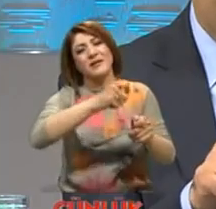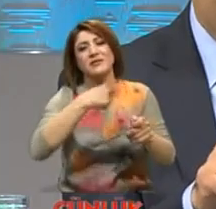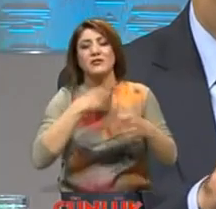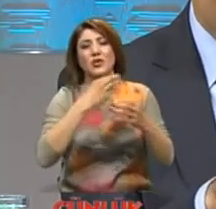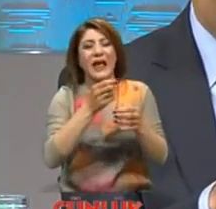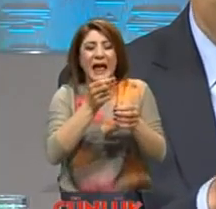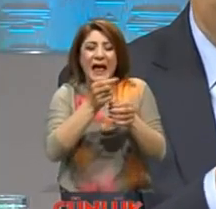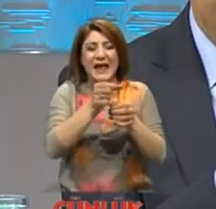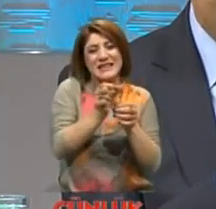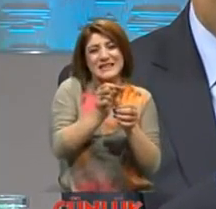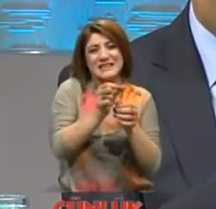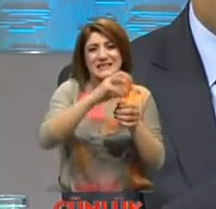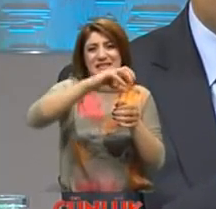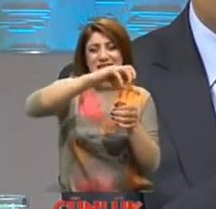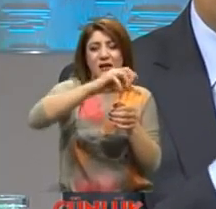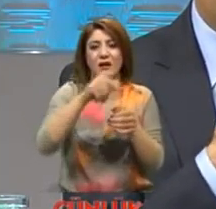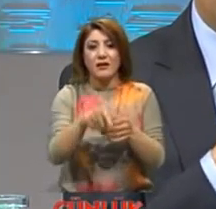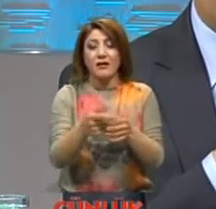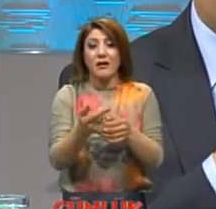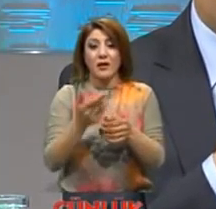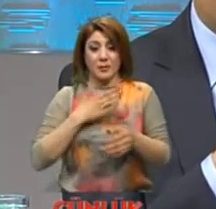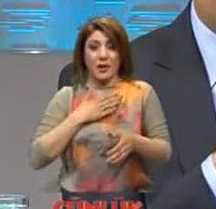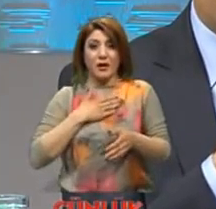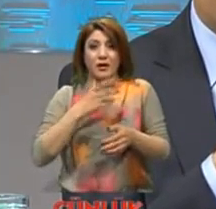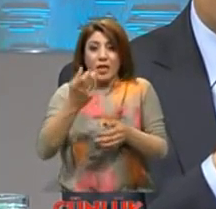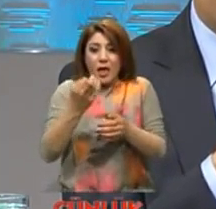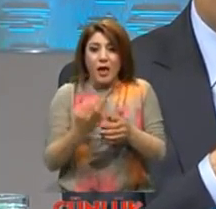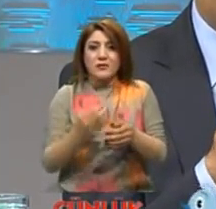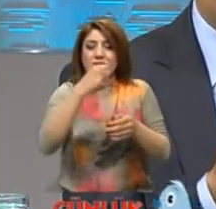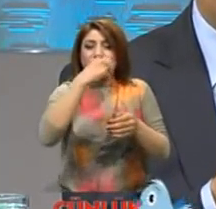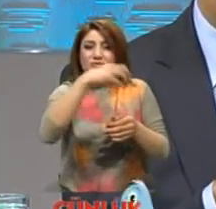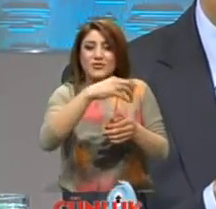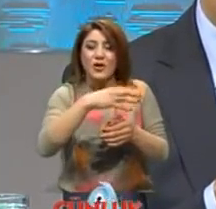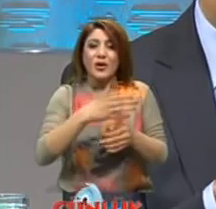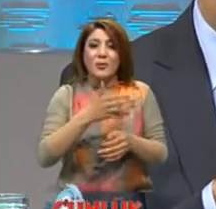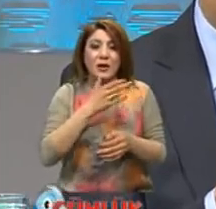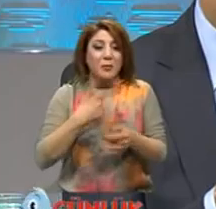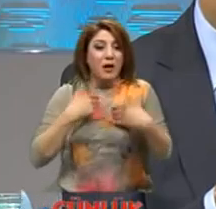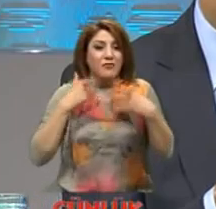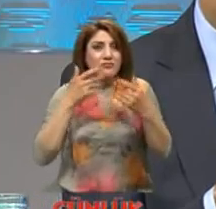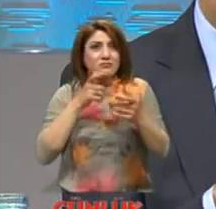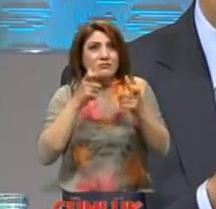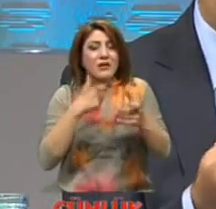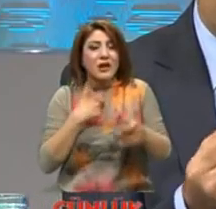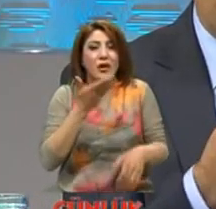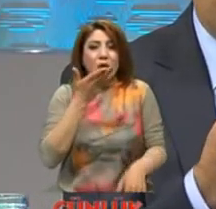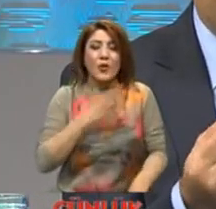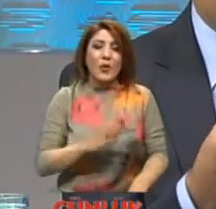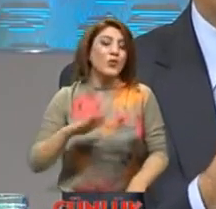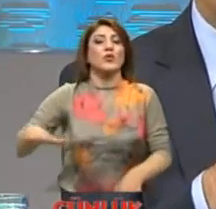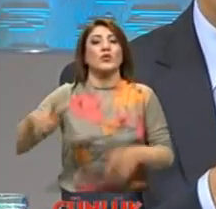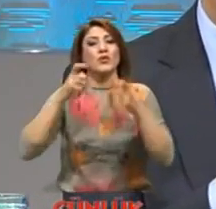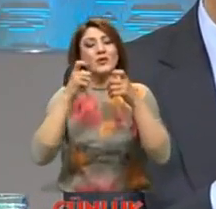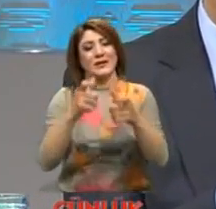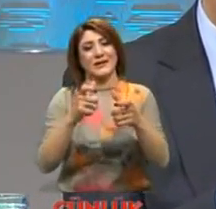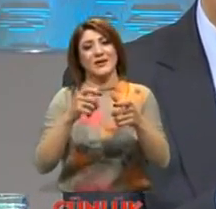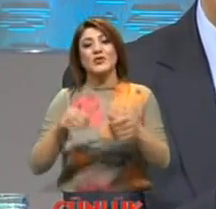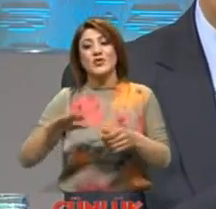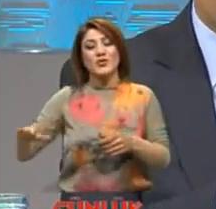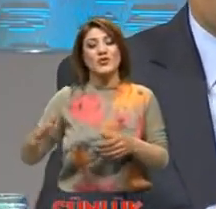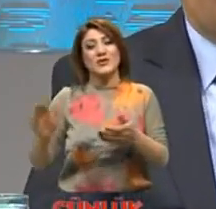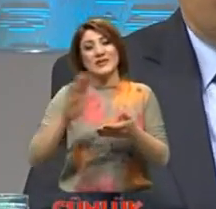Az aç dedi suyu. Bak nereden? Kreşten aldı. Benden almadı. Ben farkında bile değilim belki bir baba olarak. Bunlar bir tamamlaması lazım